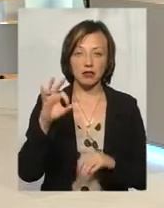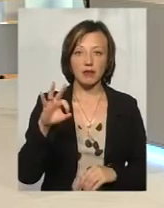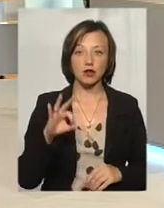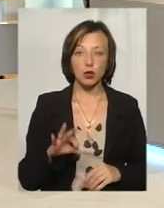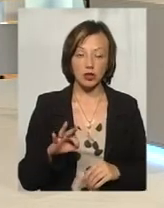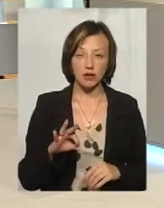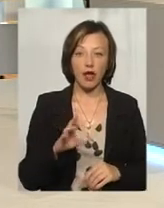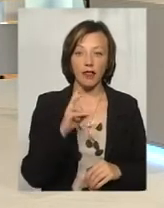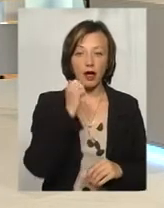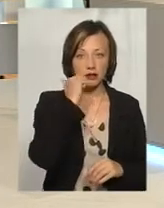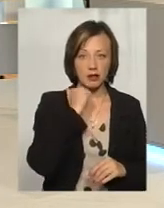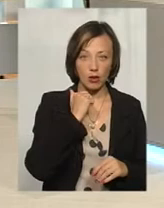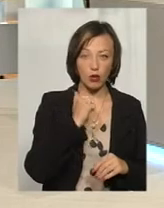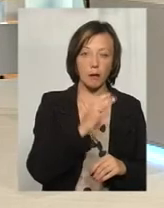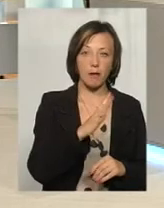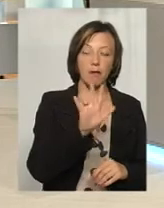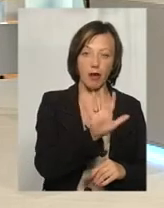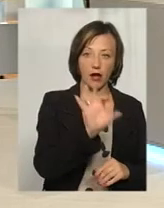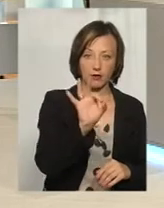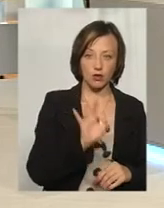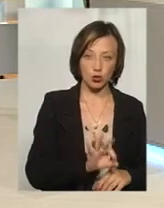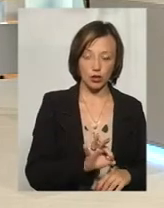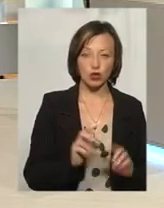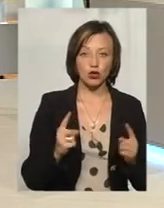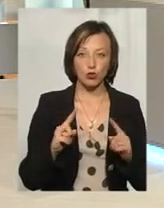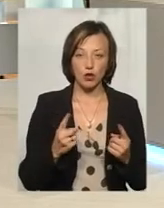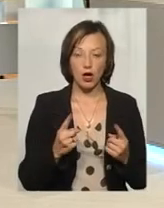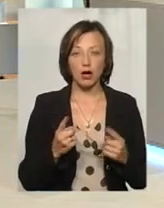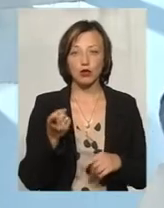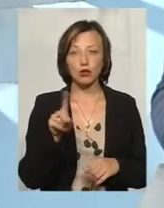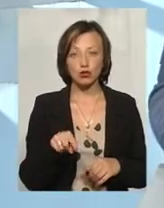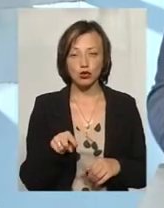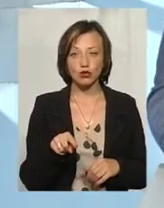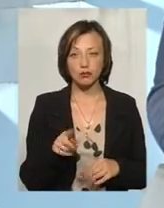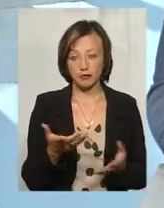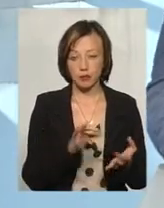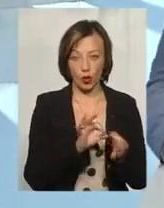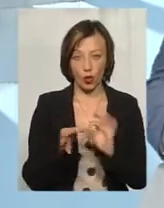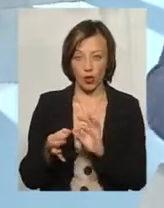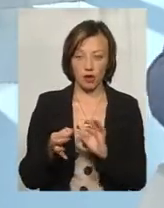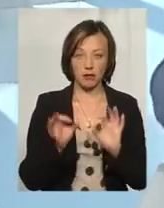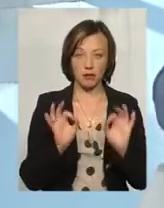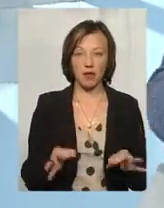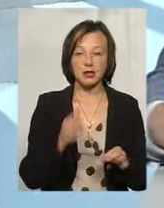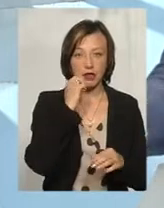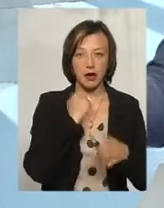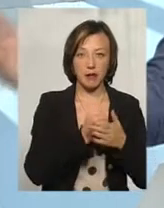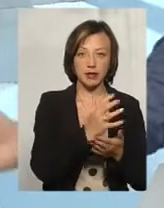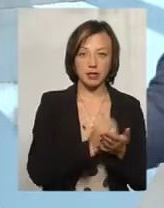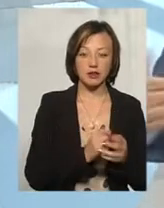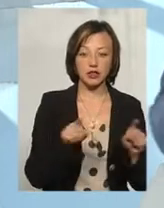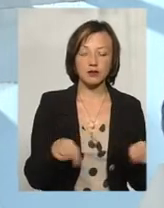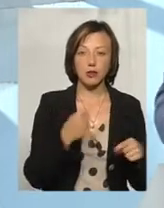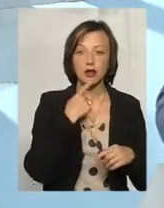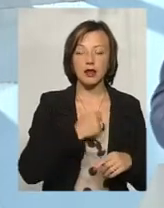19%, на стару 5%. Чому? Тому що, ну, якби логіка підказує, що стара база активів створювалася